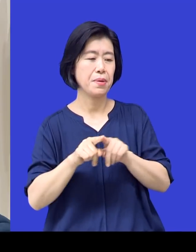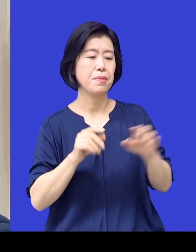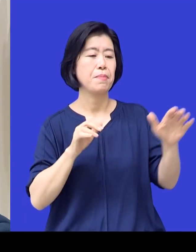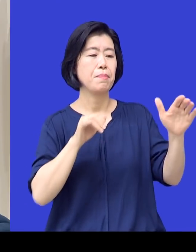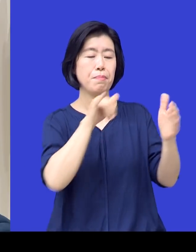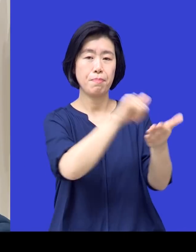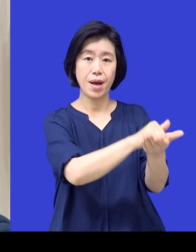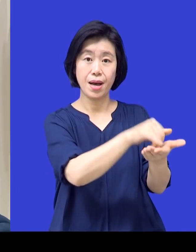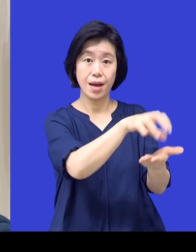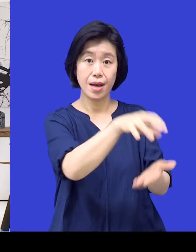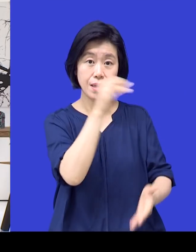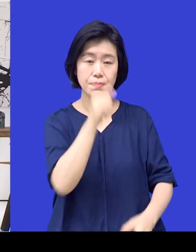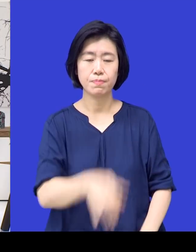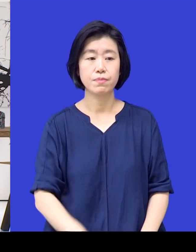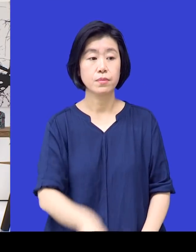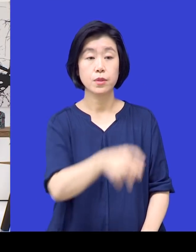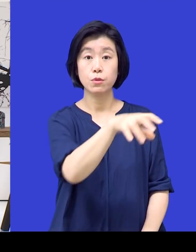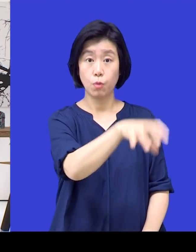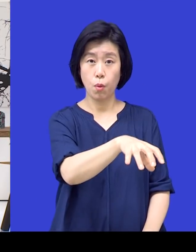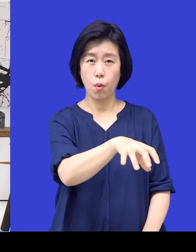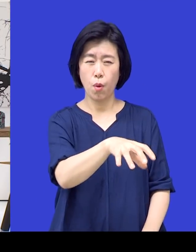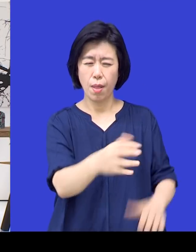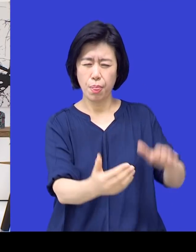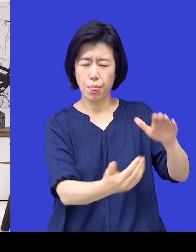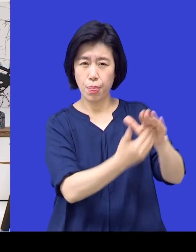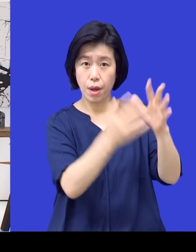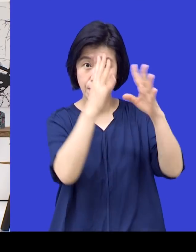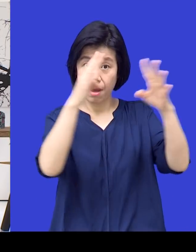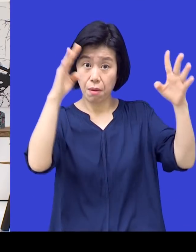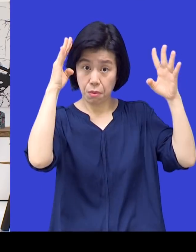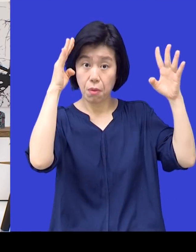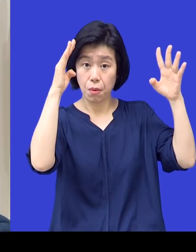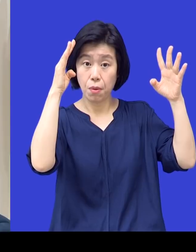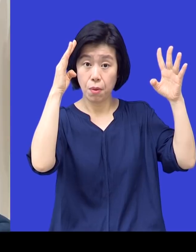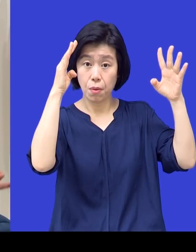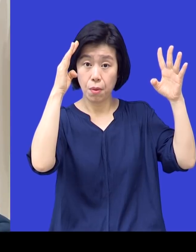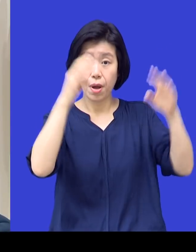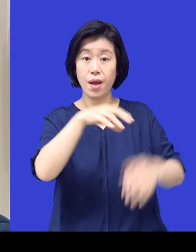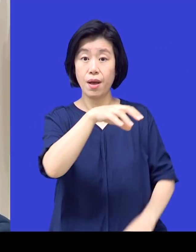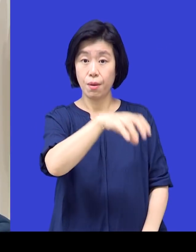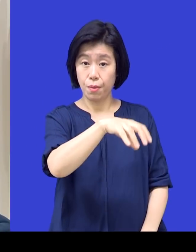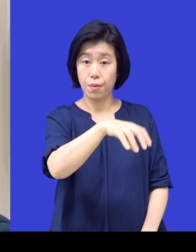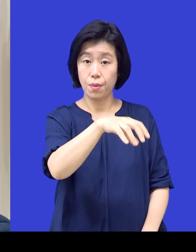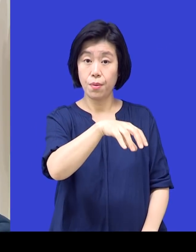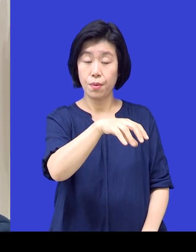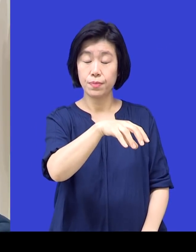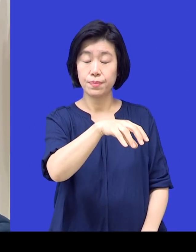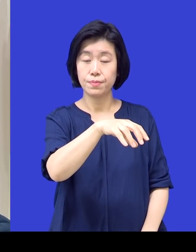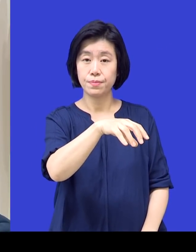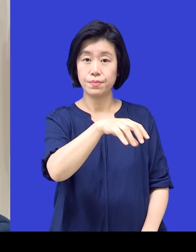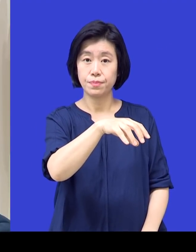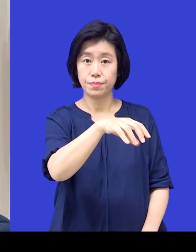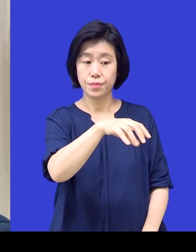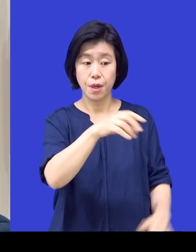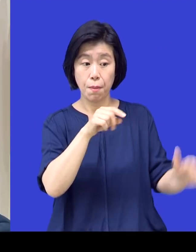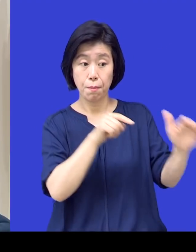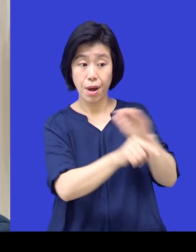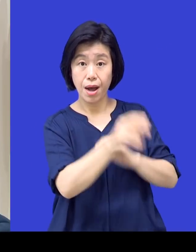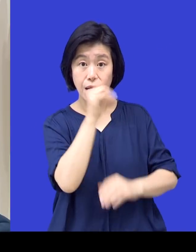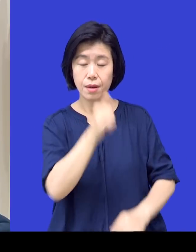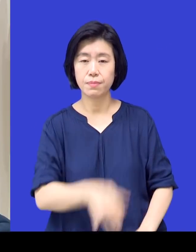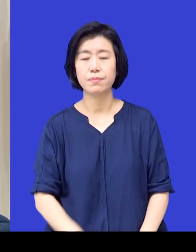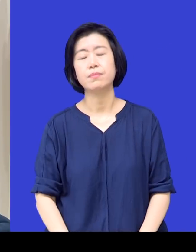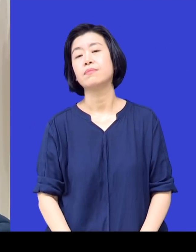한국으로 말하면 거의 최고 대학이죠. 예. 컴패션은 빈민가에서 커서 그 대학가를 가는 아이들이 어떤 빈민가는